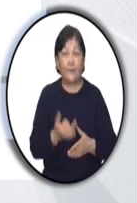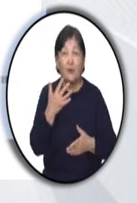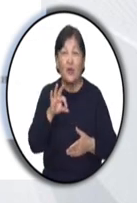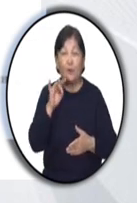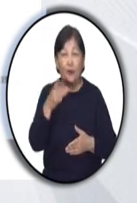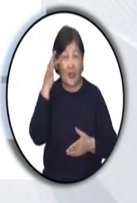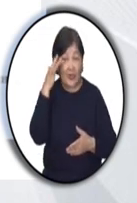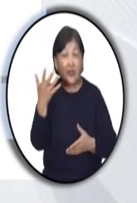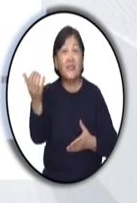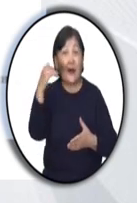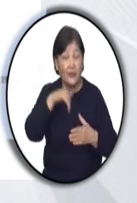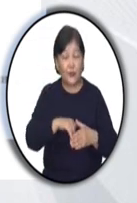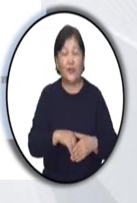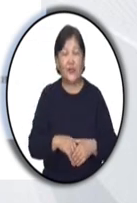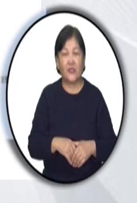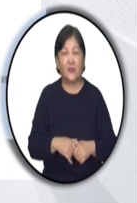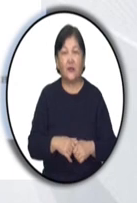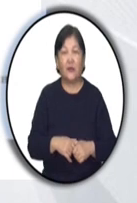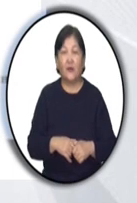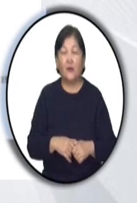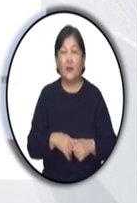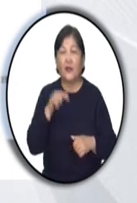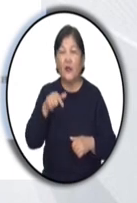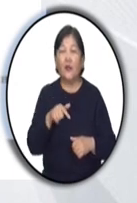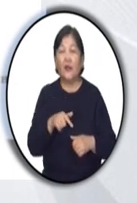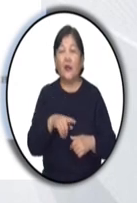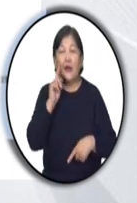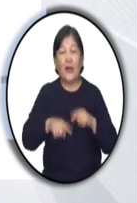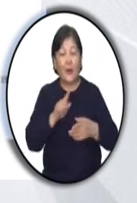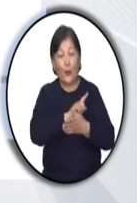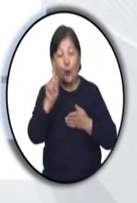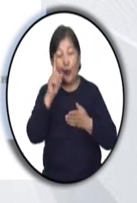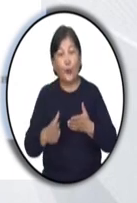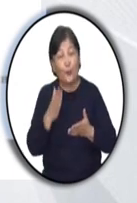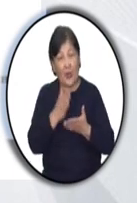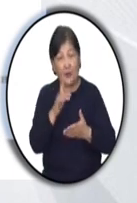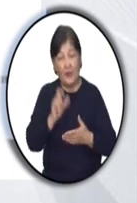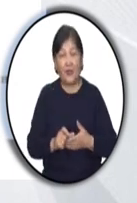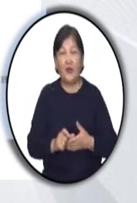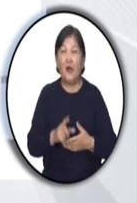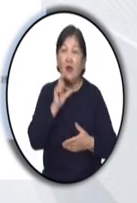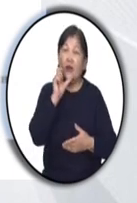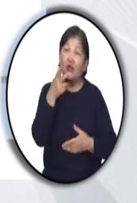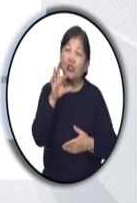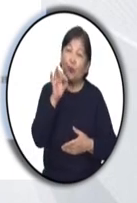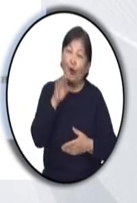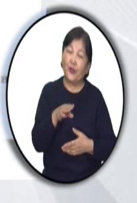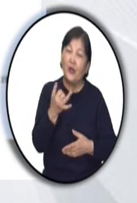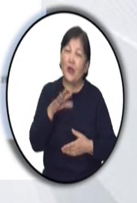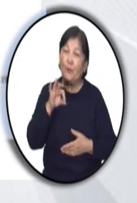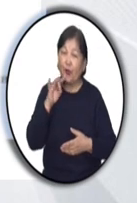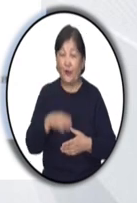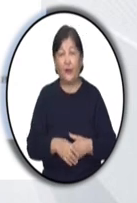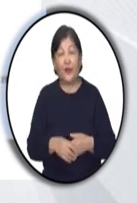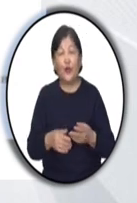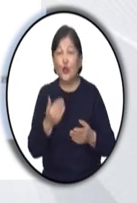одоо солилцоо импортыг оруулж ирсэн ийм мэдээлэл харагдаж байна. Энэ бол одоо ямар үр дүн гарч ирэх вэ гэхэл зэрэг бид нар ямар ч хэлсэн